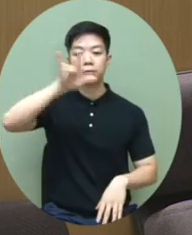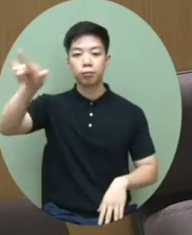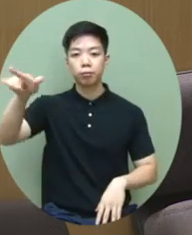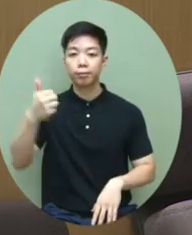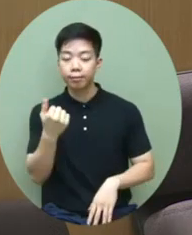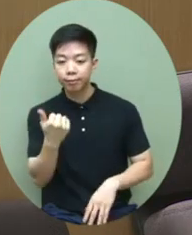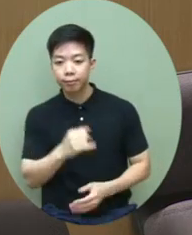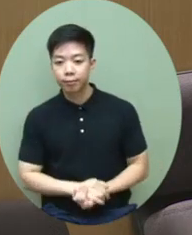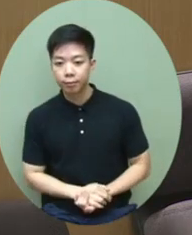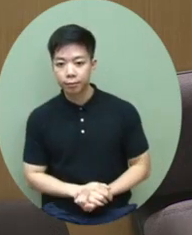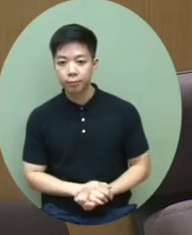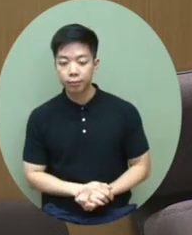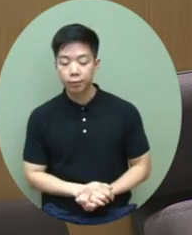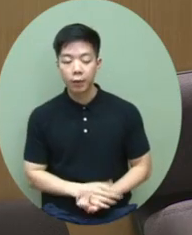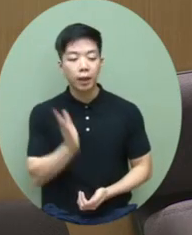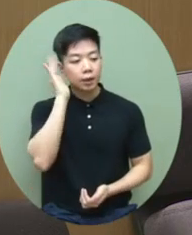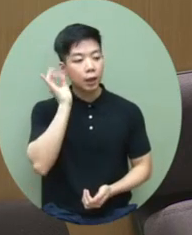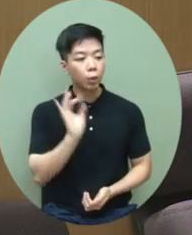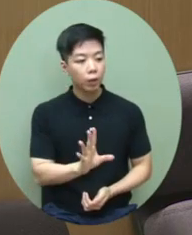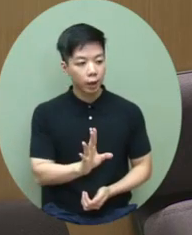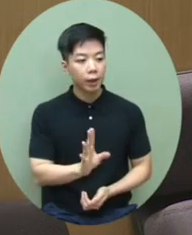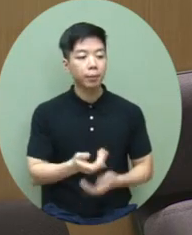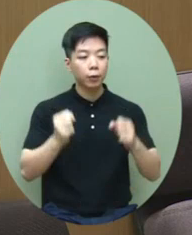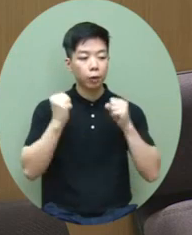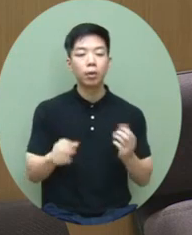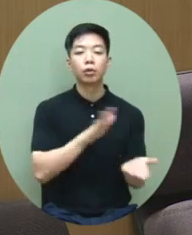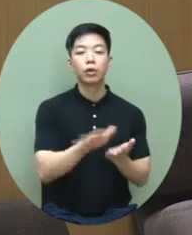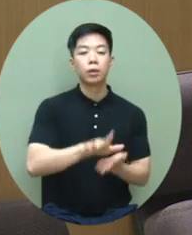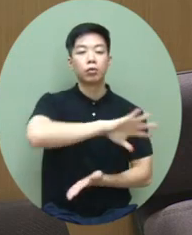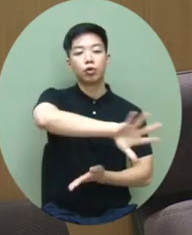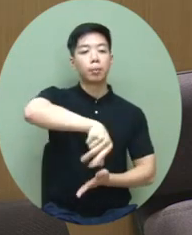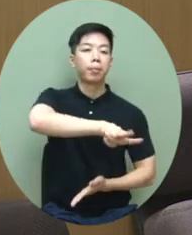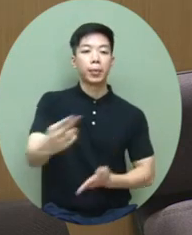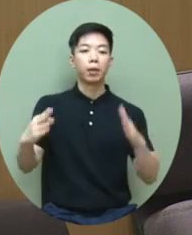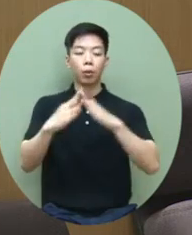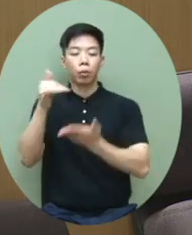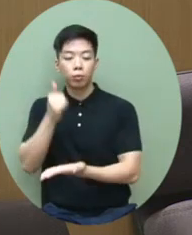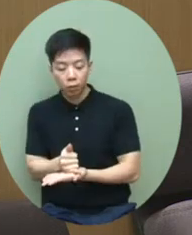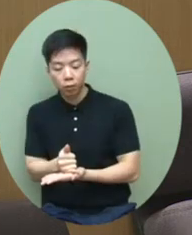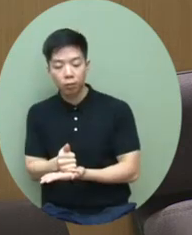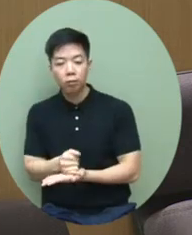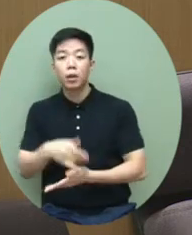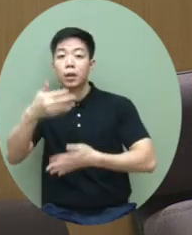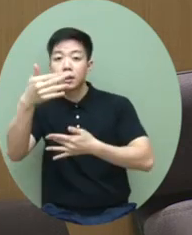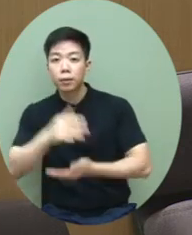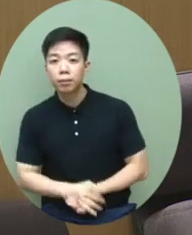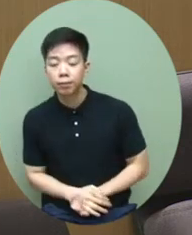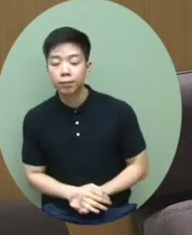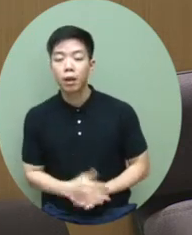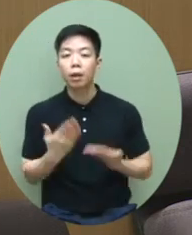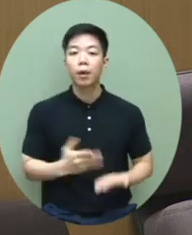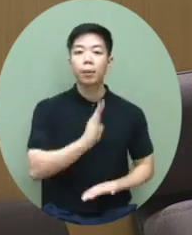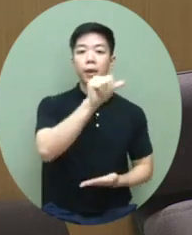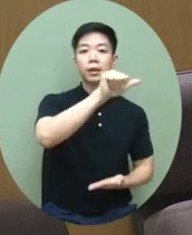段先可以完全取消酒店檢疫、採取居家檢疫嘅安排咧？即係最後啱啱張醫生提到，今日 BA.5 嘅比例已經上升